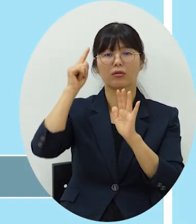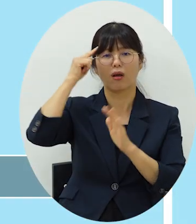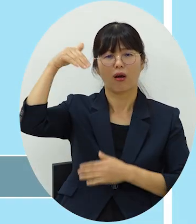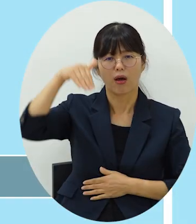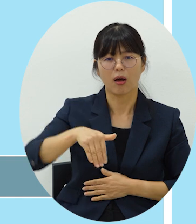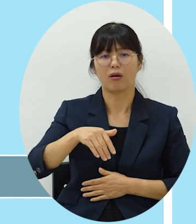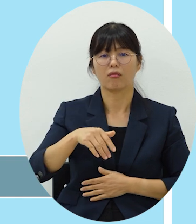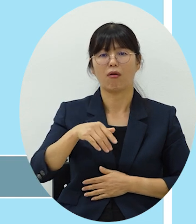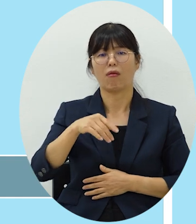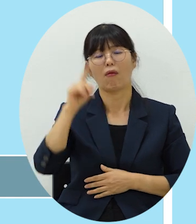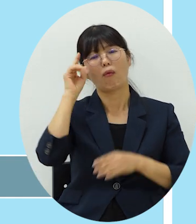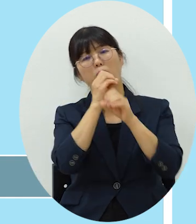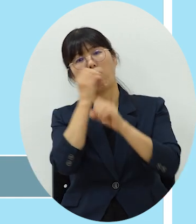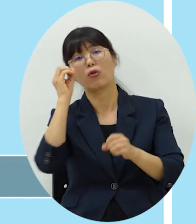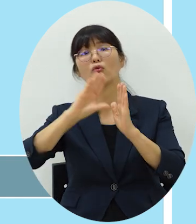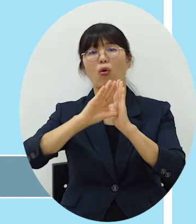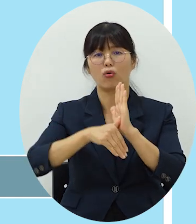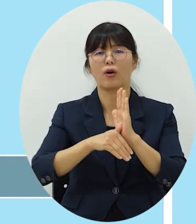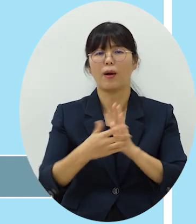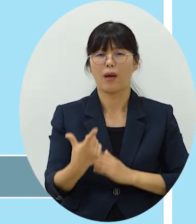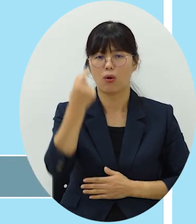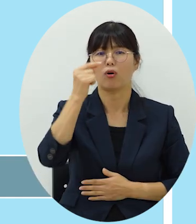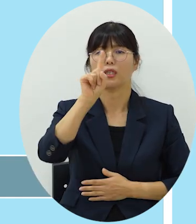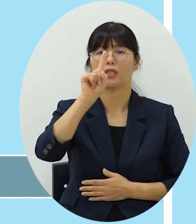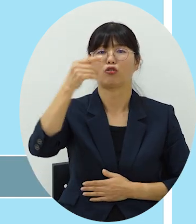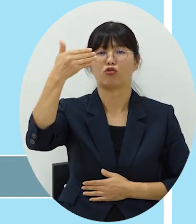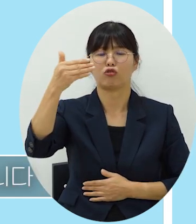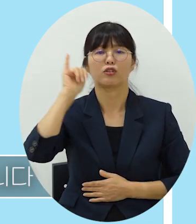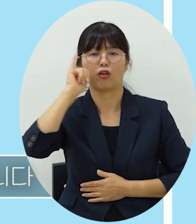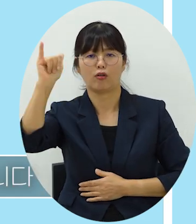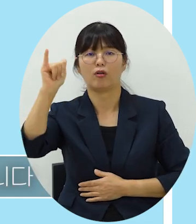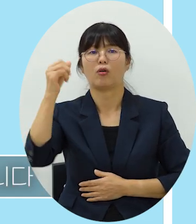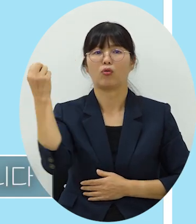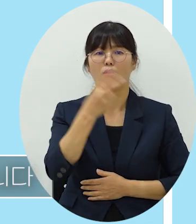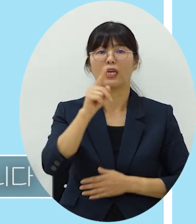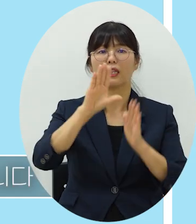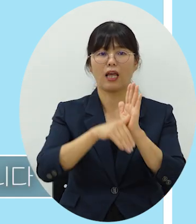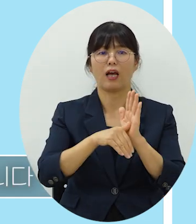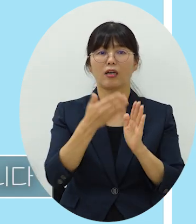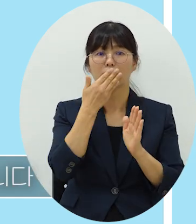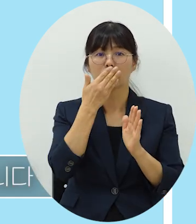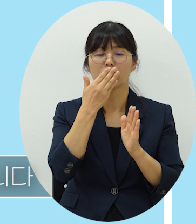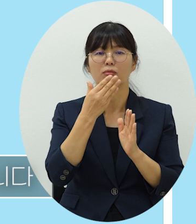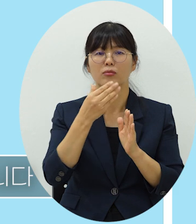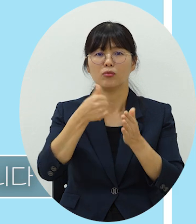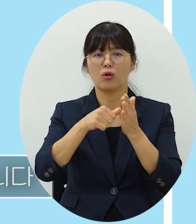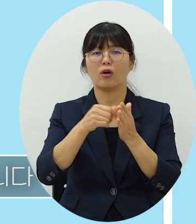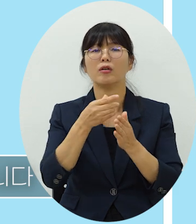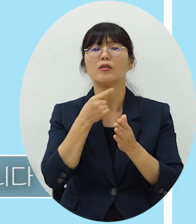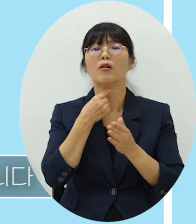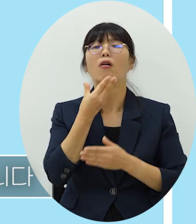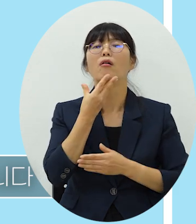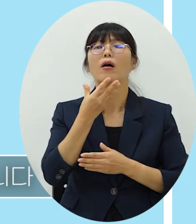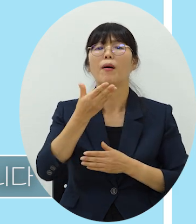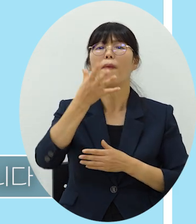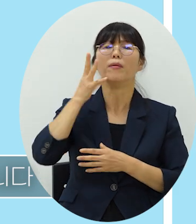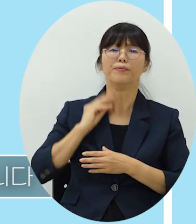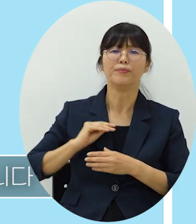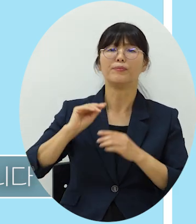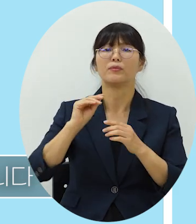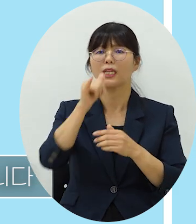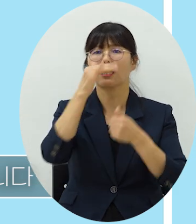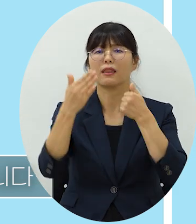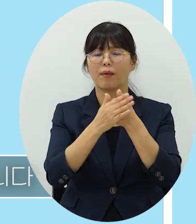저하나 혼수 상태일 경우에는 곧바로 119에 연락하도록 하며 이때 음식물 섭취는 기도로 음식물이 넘어갈 수도